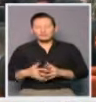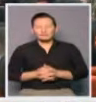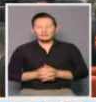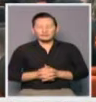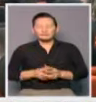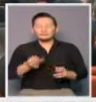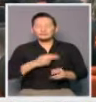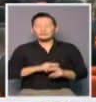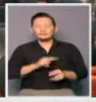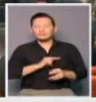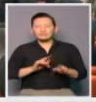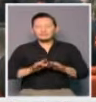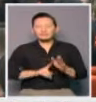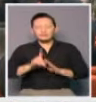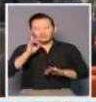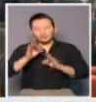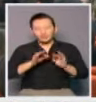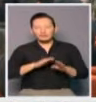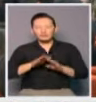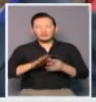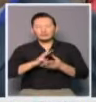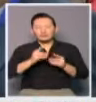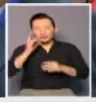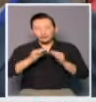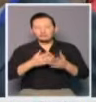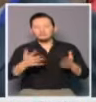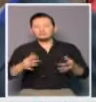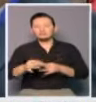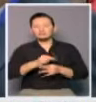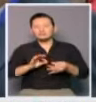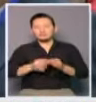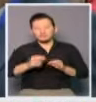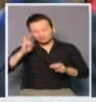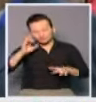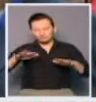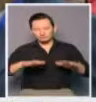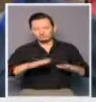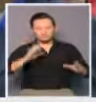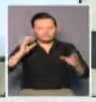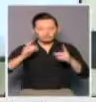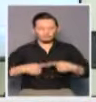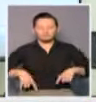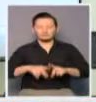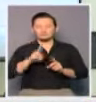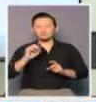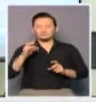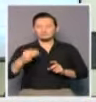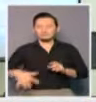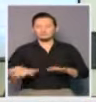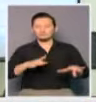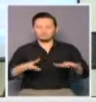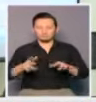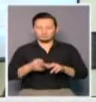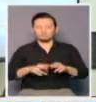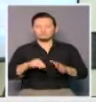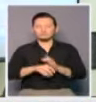В ходе работы ассамблеи были обсуждены основные возможности расширения сотрудничества между государственными университетами прикаспийских стран,